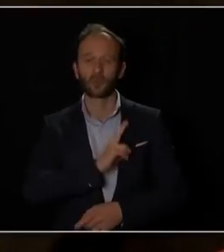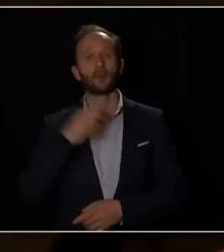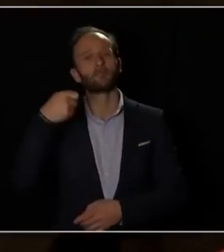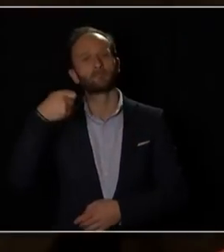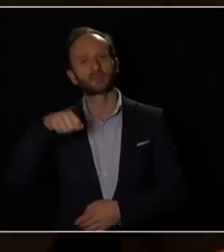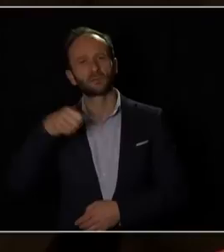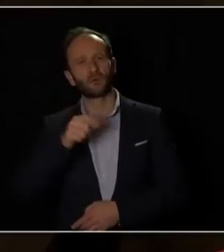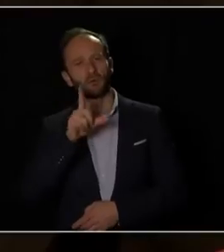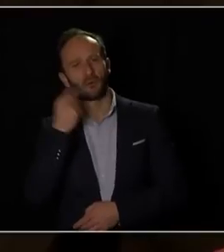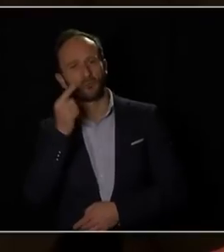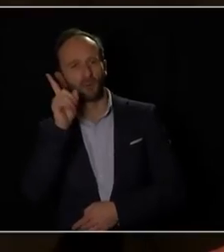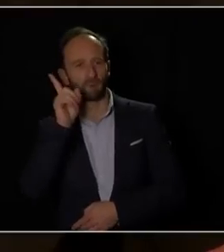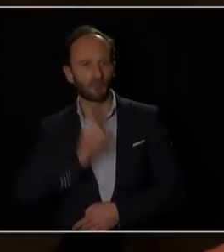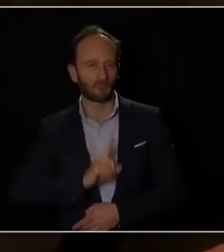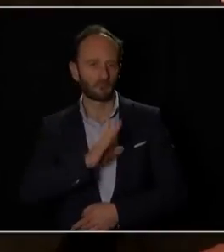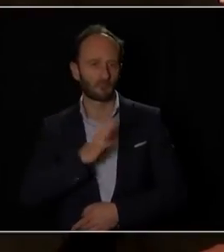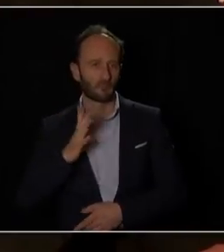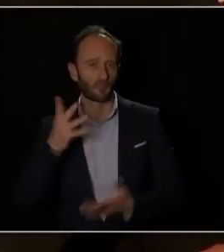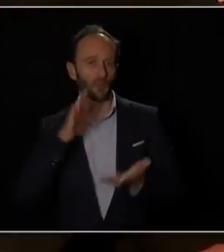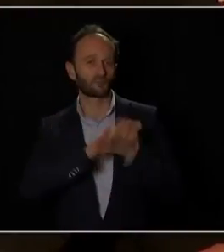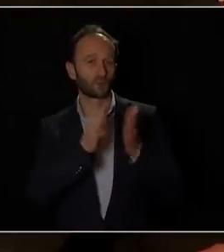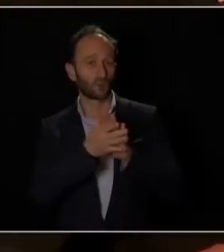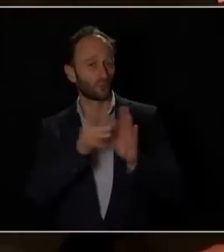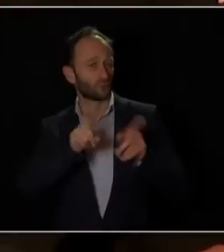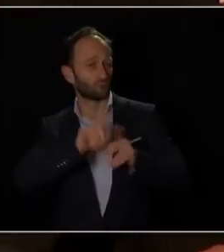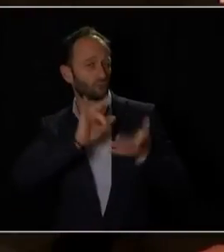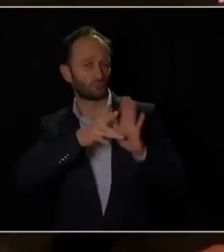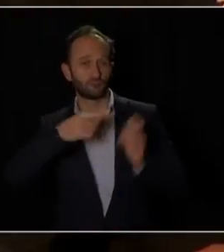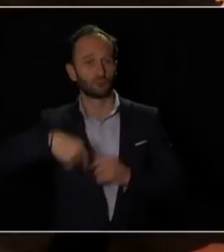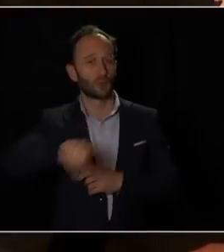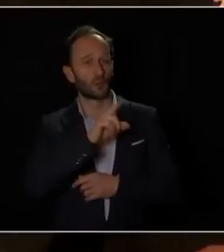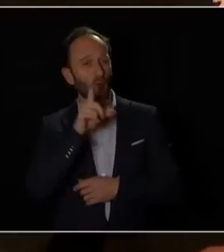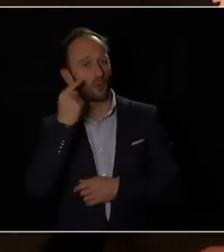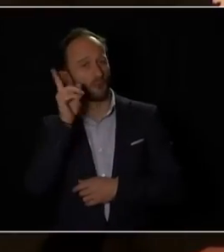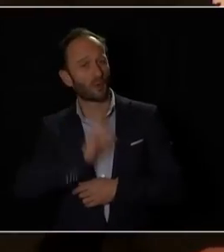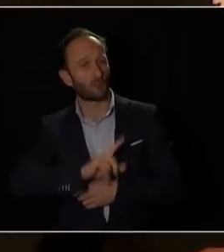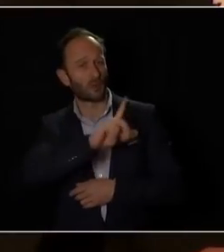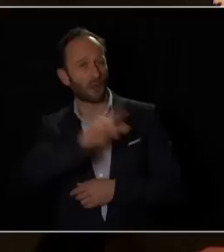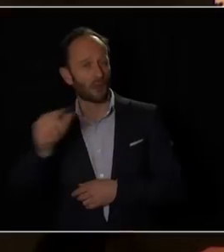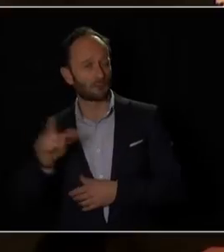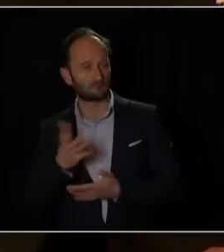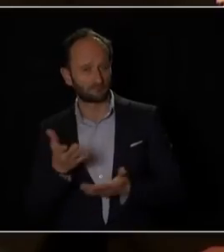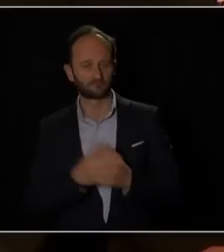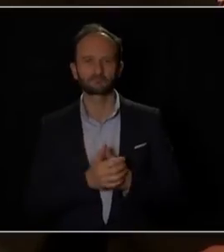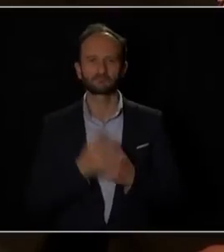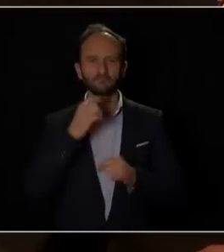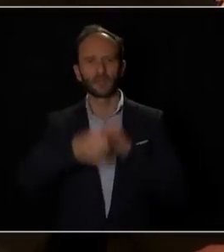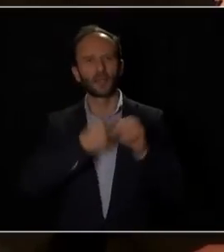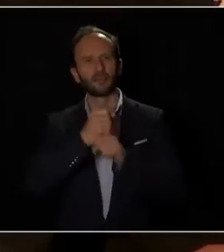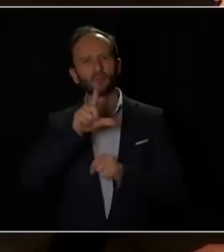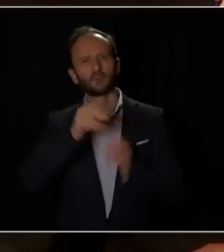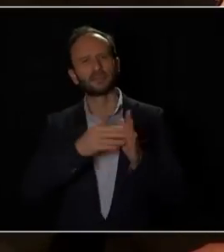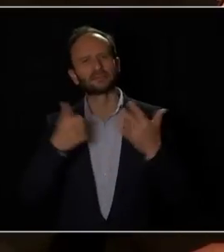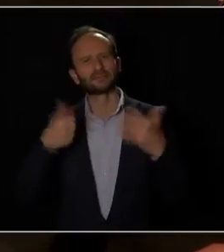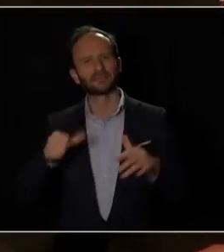présidentes d'associations et vous toutes, vous tous, mesdames et messieurs. L'année 2016